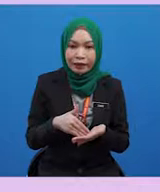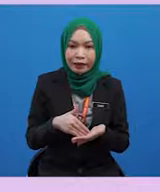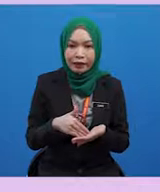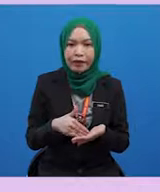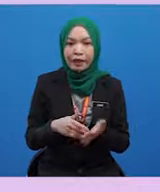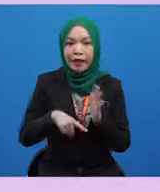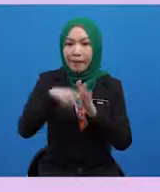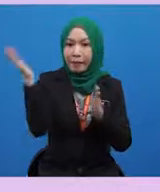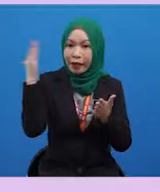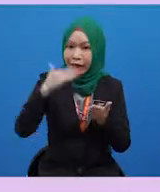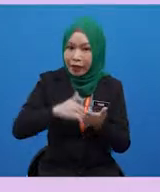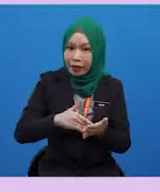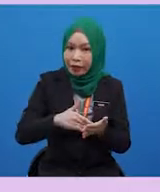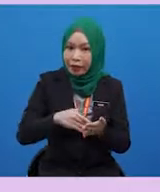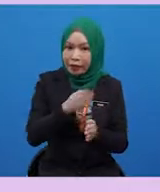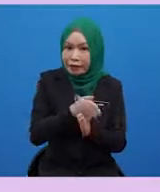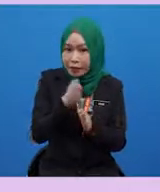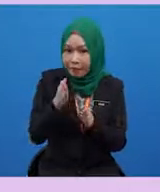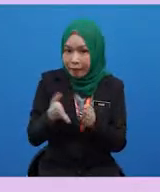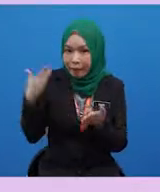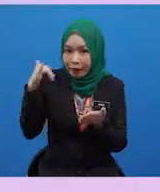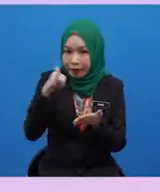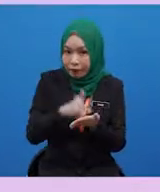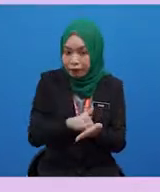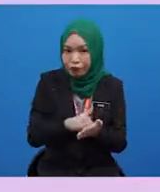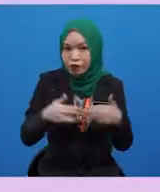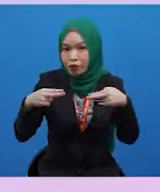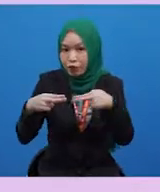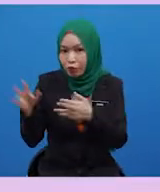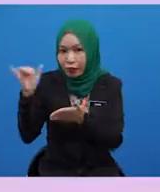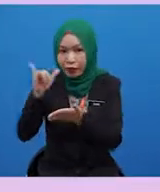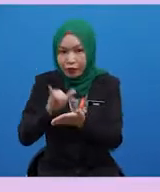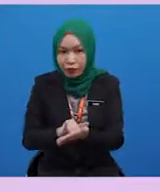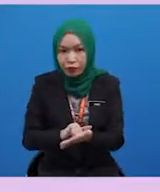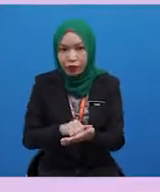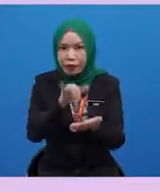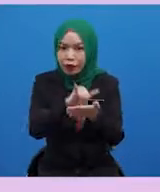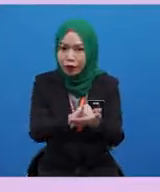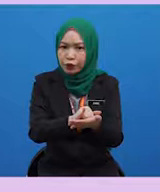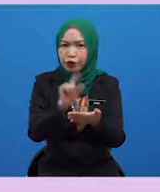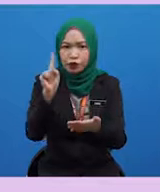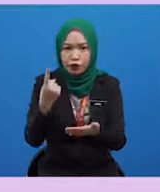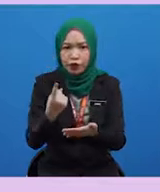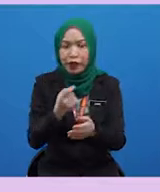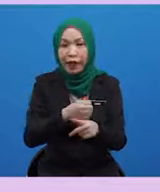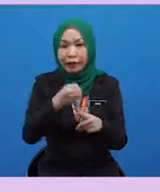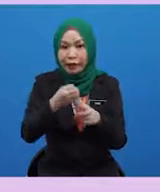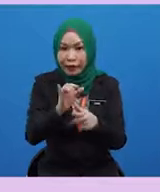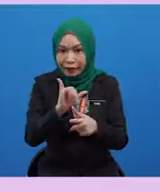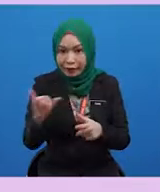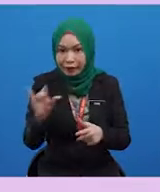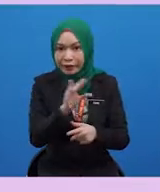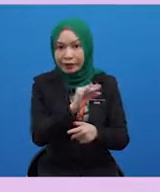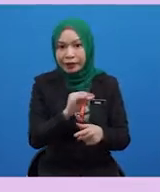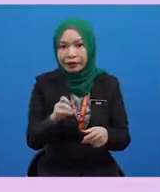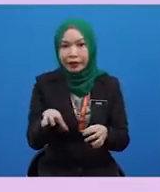di samping itu, sehubungan dengan itu, begitu juga, antaranya dan sementelahan